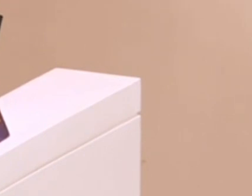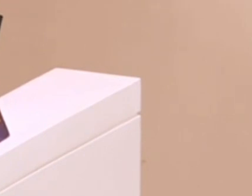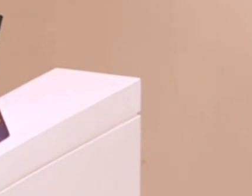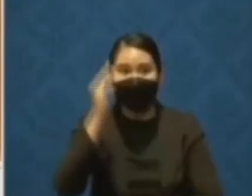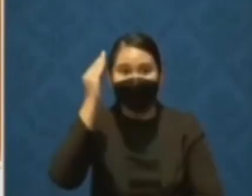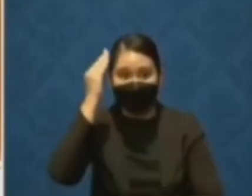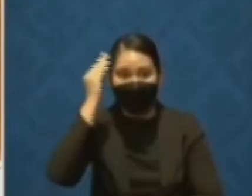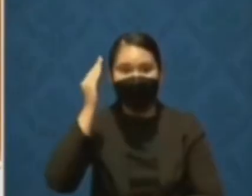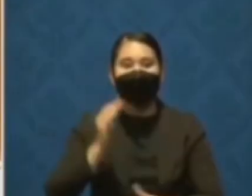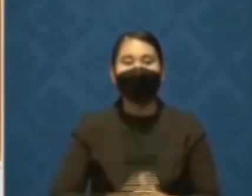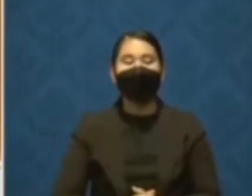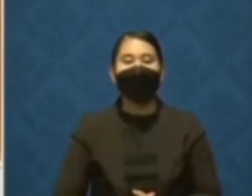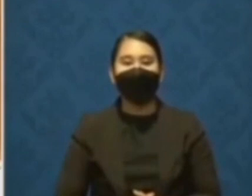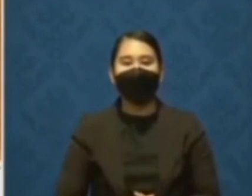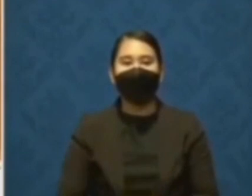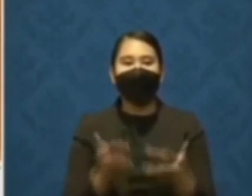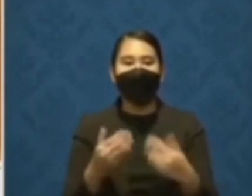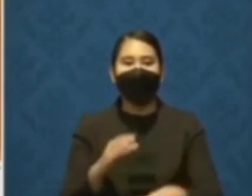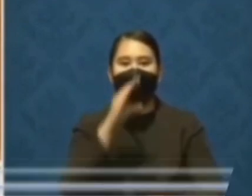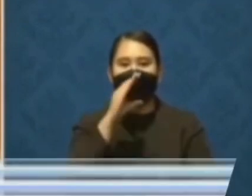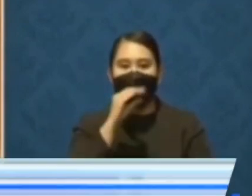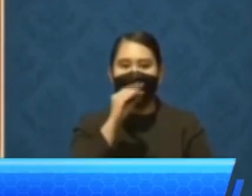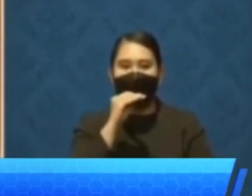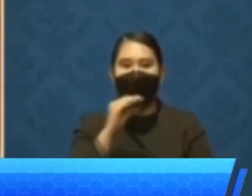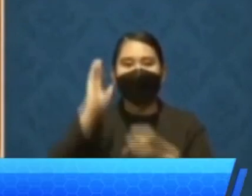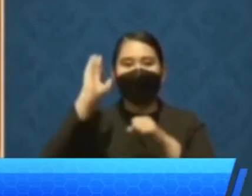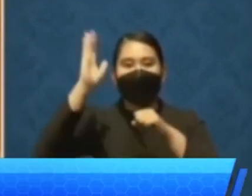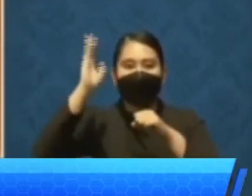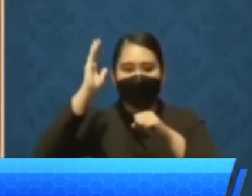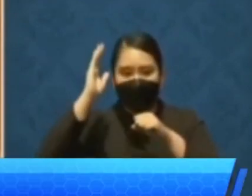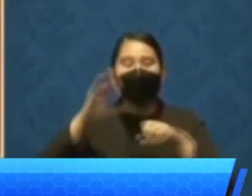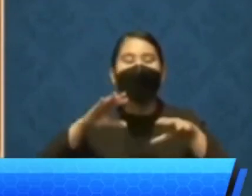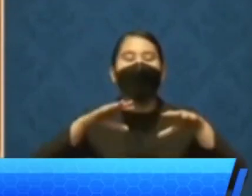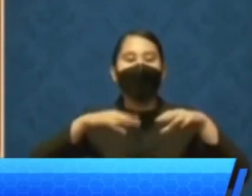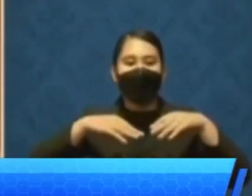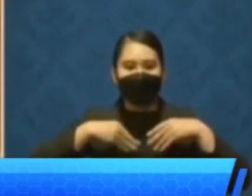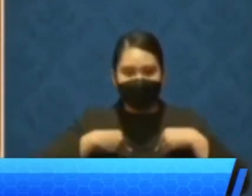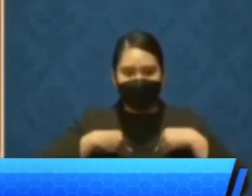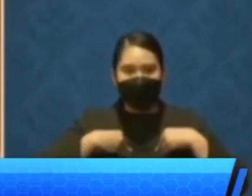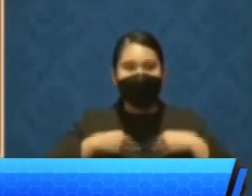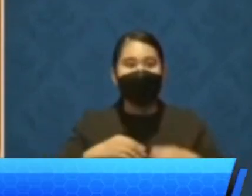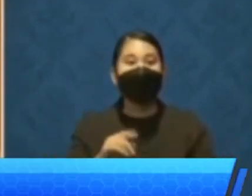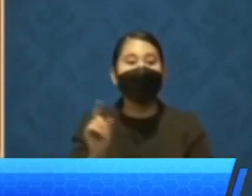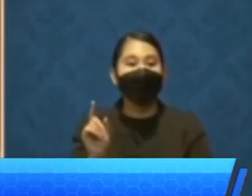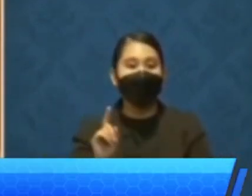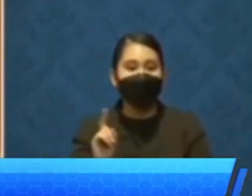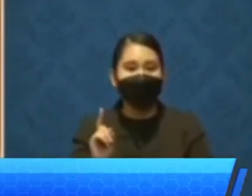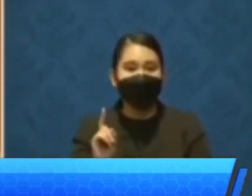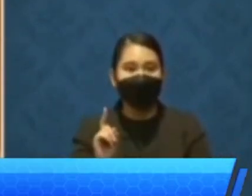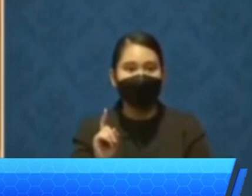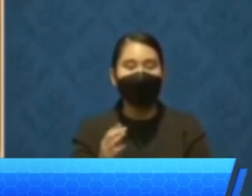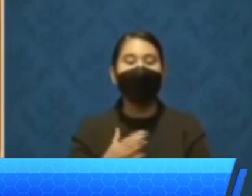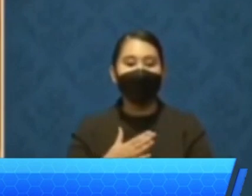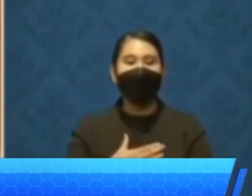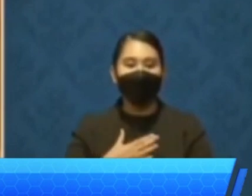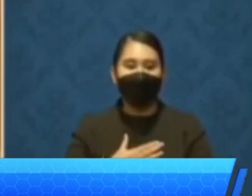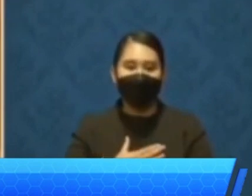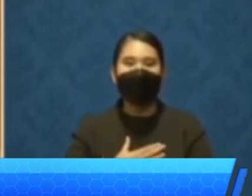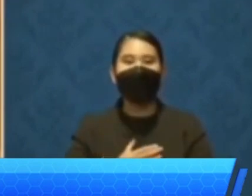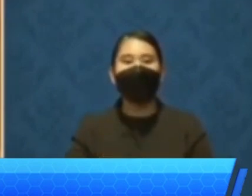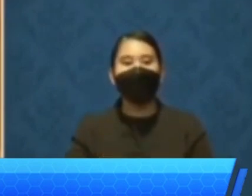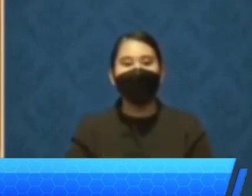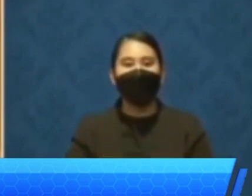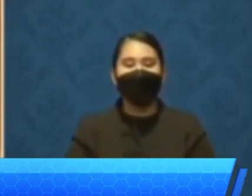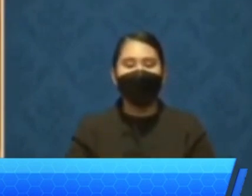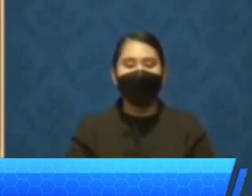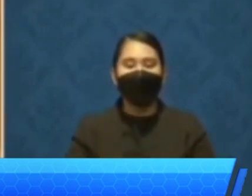จากการวิพากษ์วิจารณ์หรือการอภิปรายของท่านมาผมก็ยินดีรับไปทุกเรื่องนะครับไม่ว่าจะเรื่องส่วนตัวผมเรื่อง